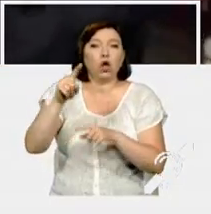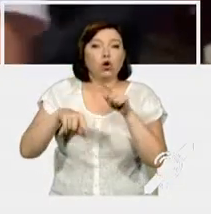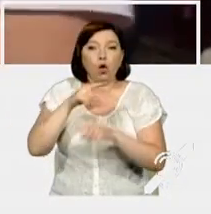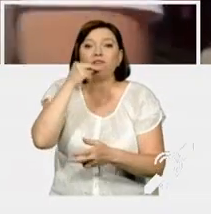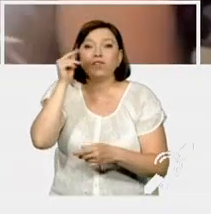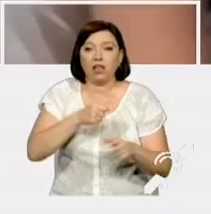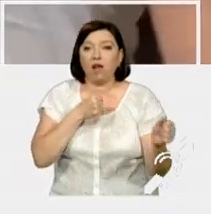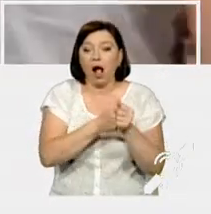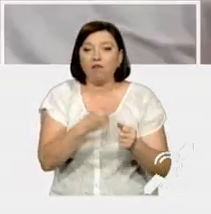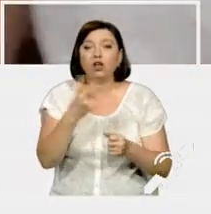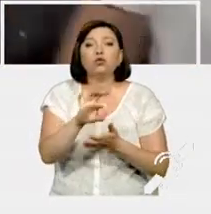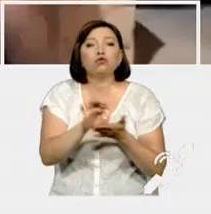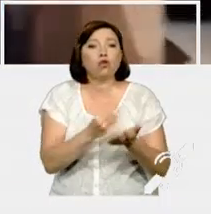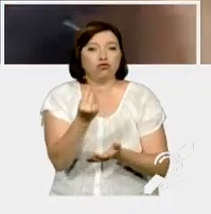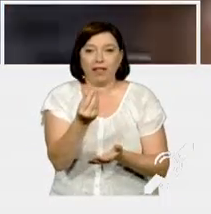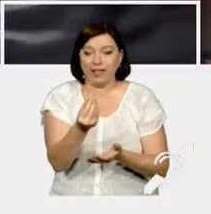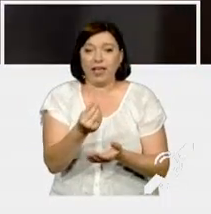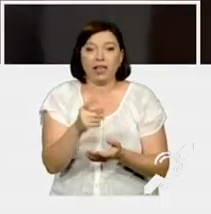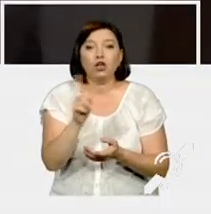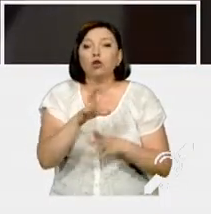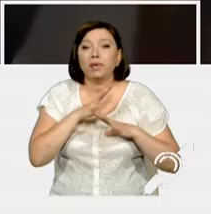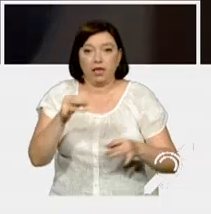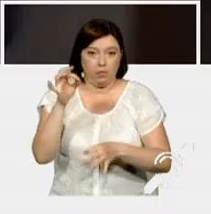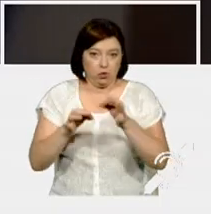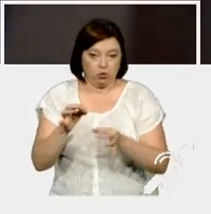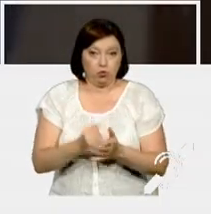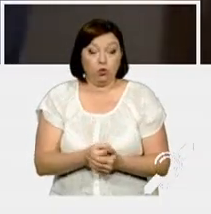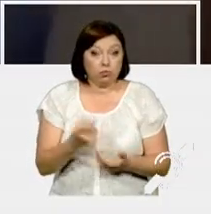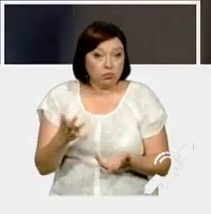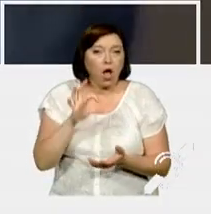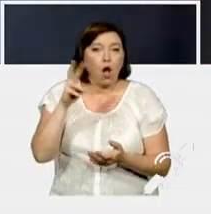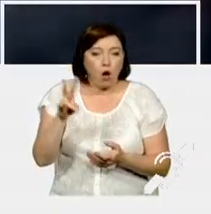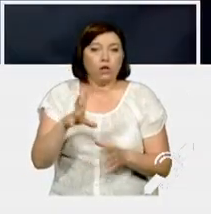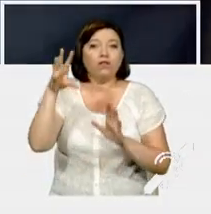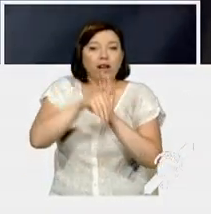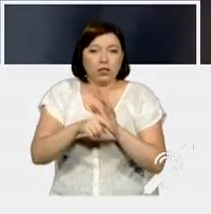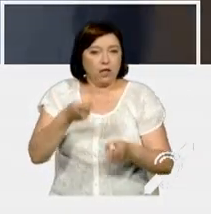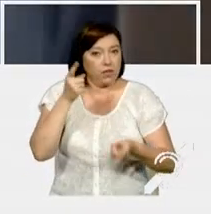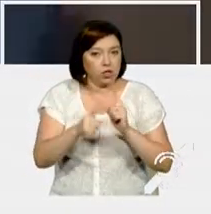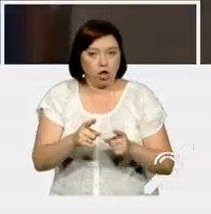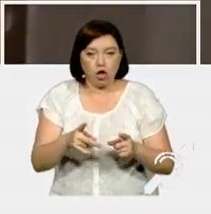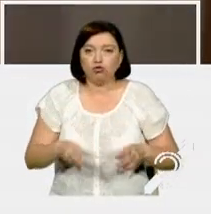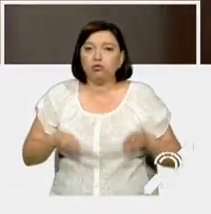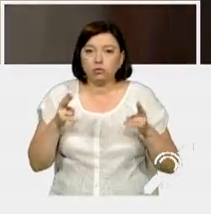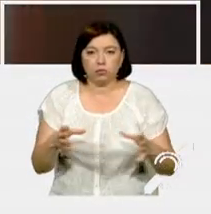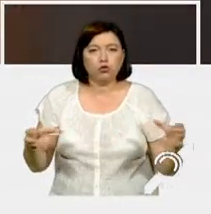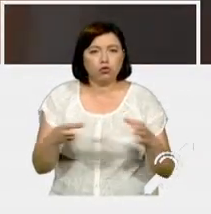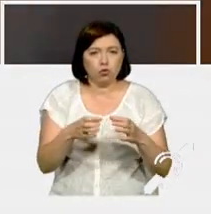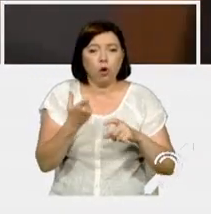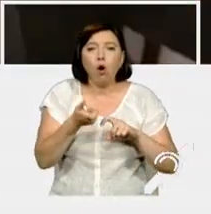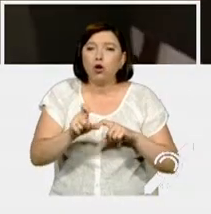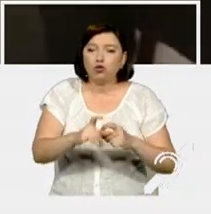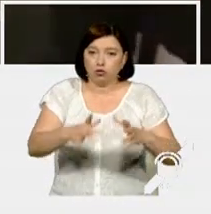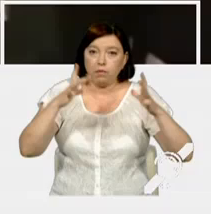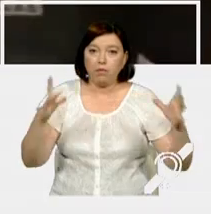rutier și are nevoie urgent de bani ca să scape de Justiție escrocul făcea parte dintr o adevărată rețea cu ramificații